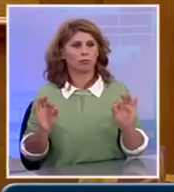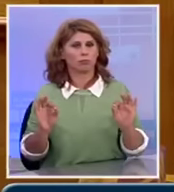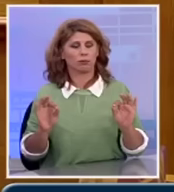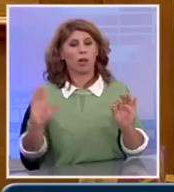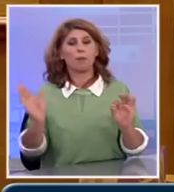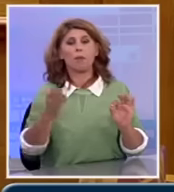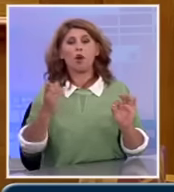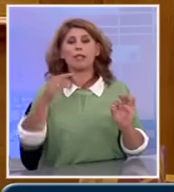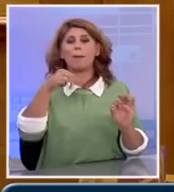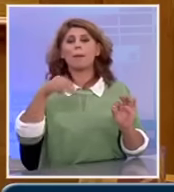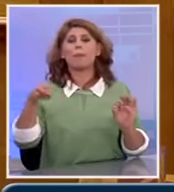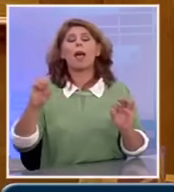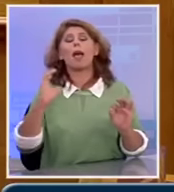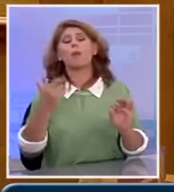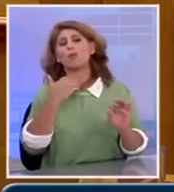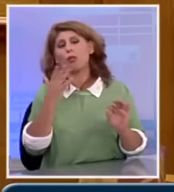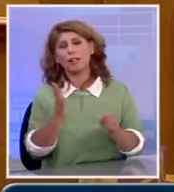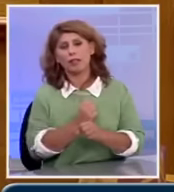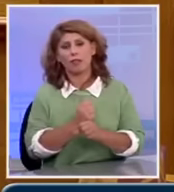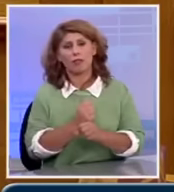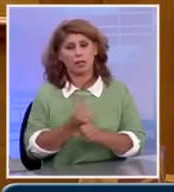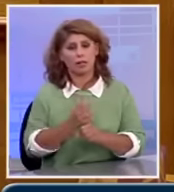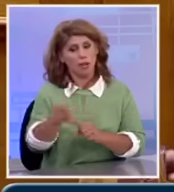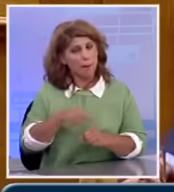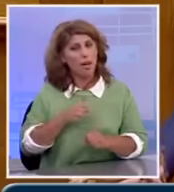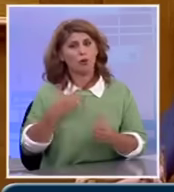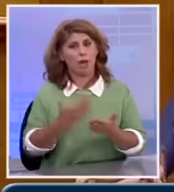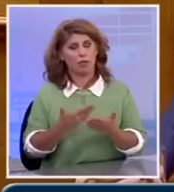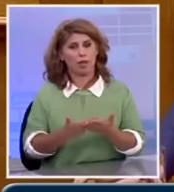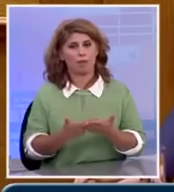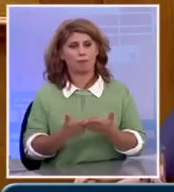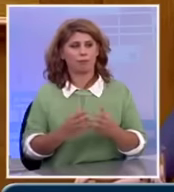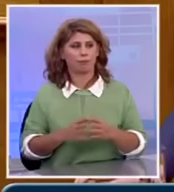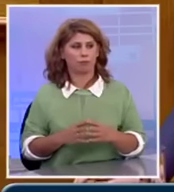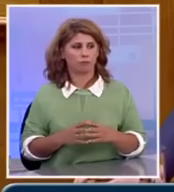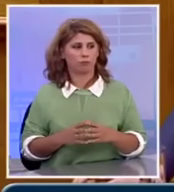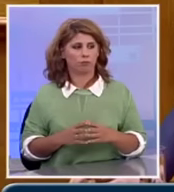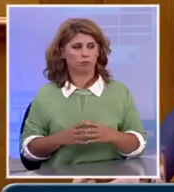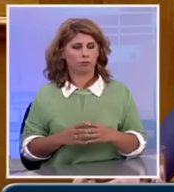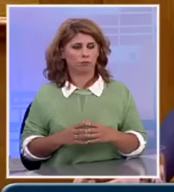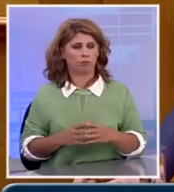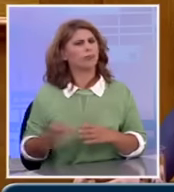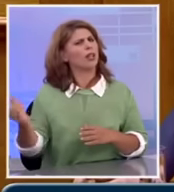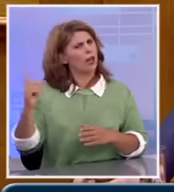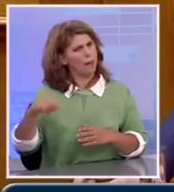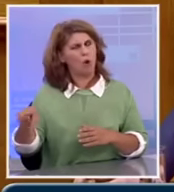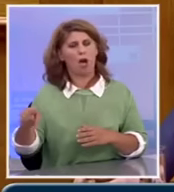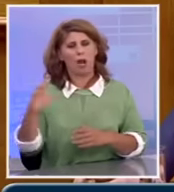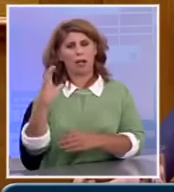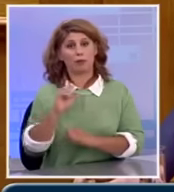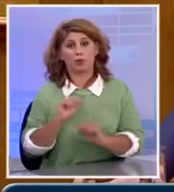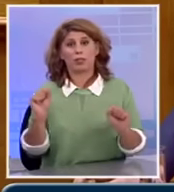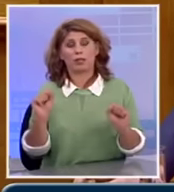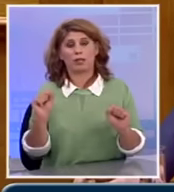δεν κατάφεραν να διαδοθούν αλλά και από άλλα τα οποία